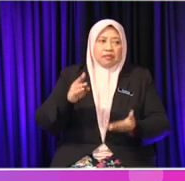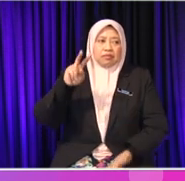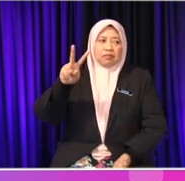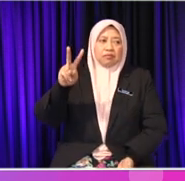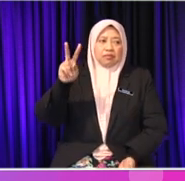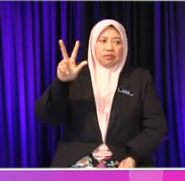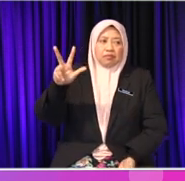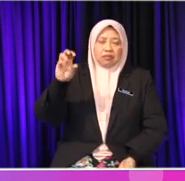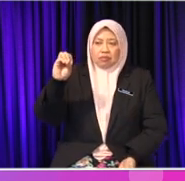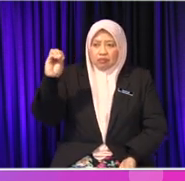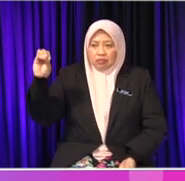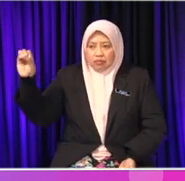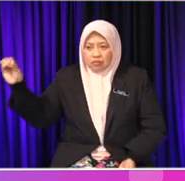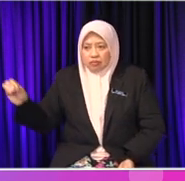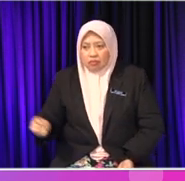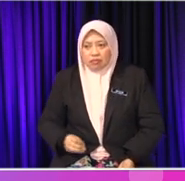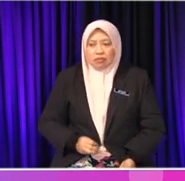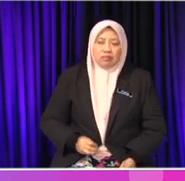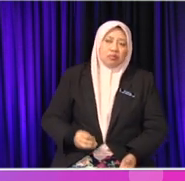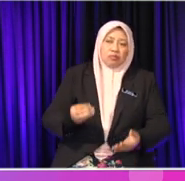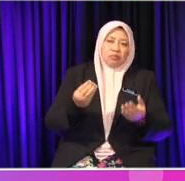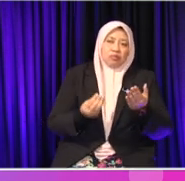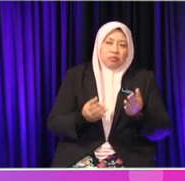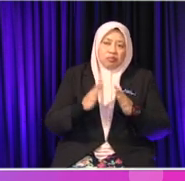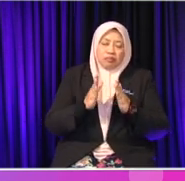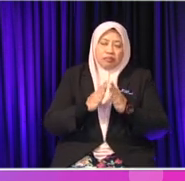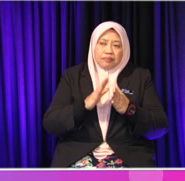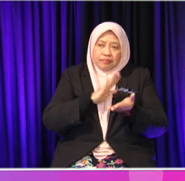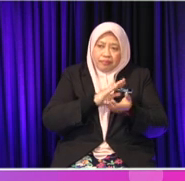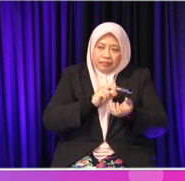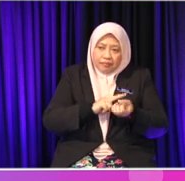rumahnya terbakar tinggal tiang saja berapakah